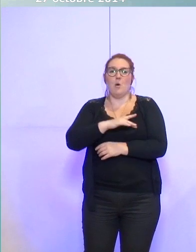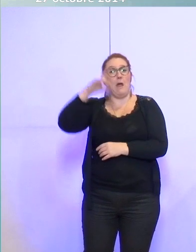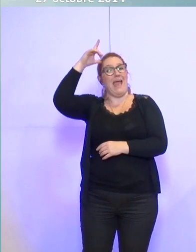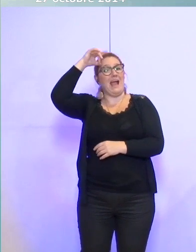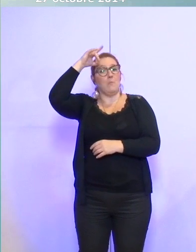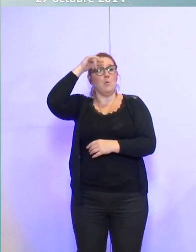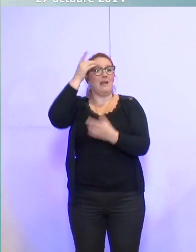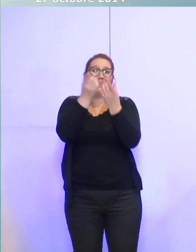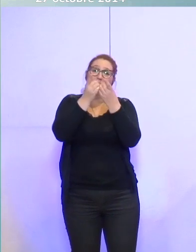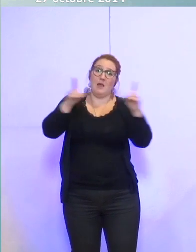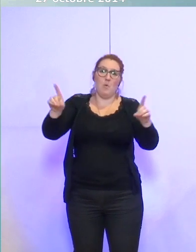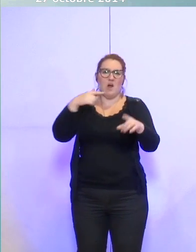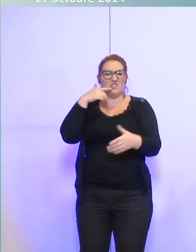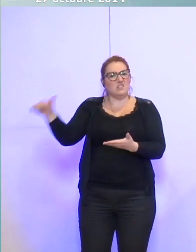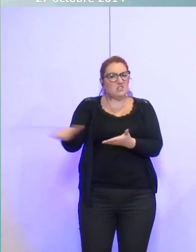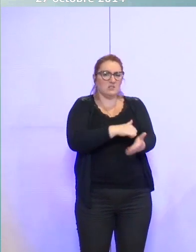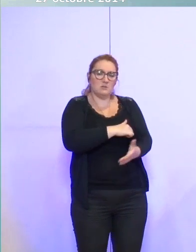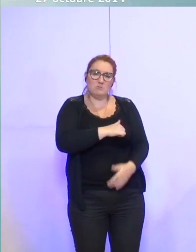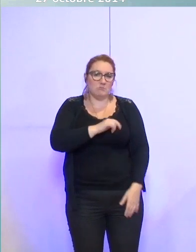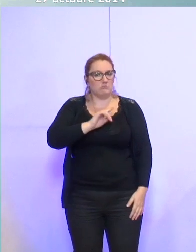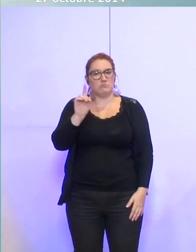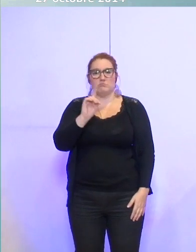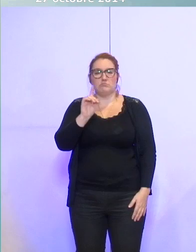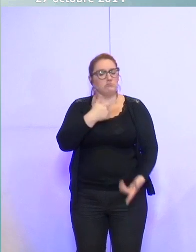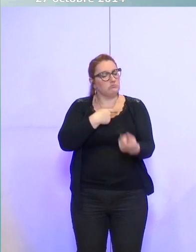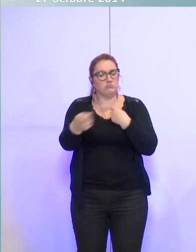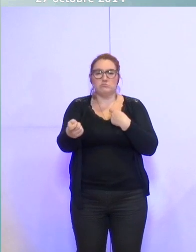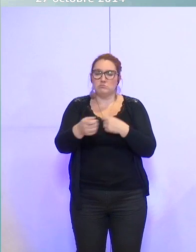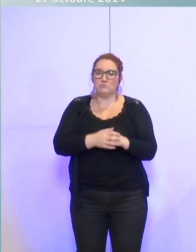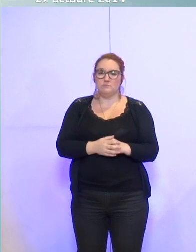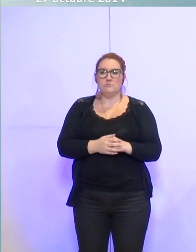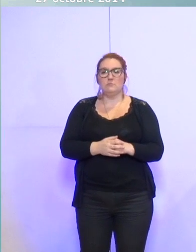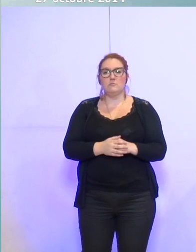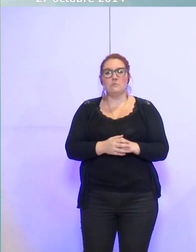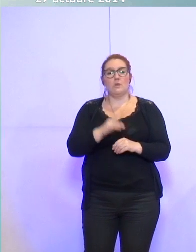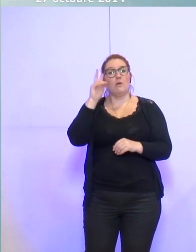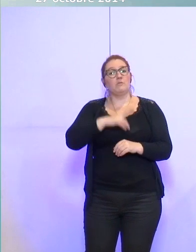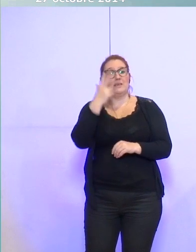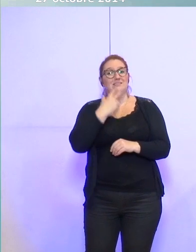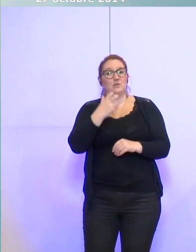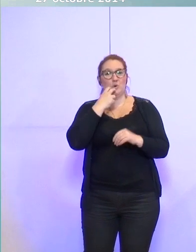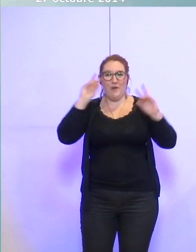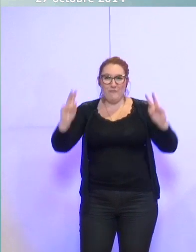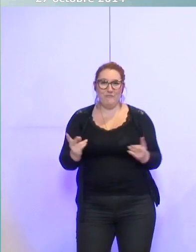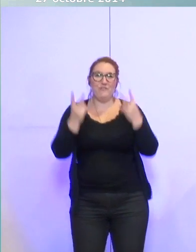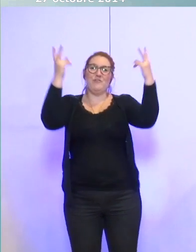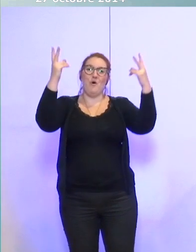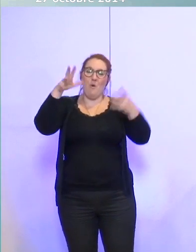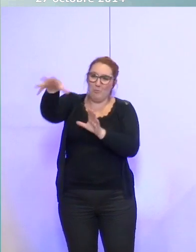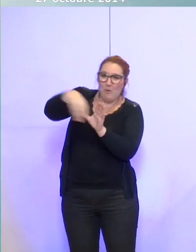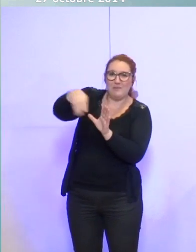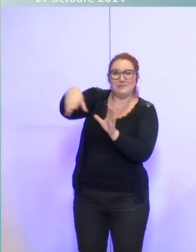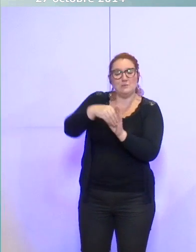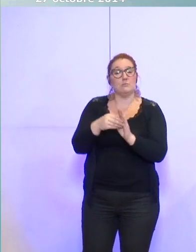République. Sur ce point, je ne ferai jamais d'amalgame entre la vitalité citoyenne, qui est l'une des forces de notre